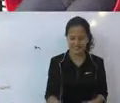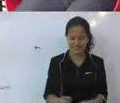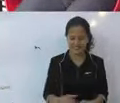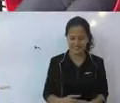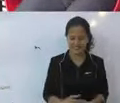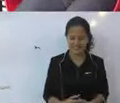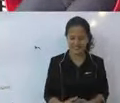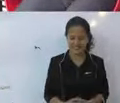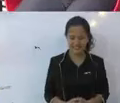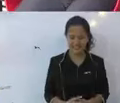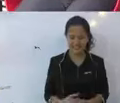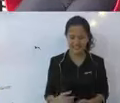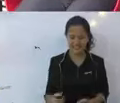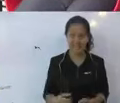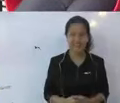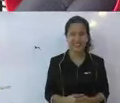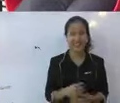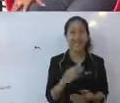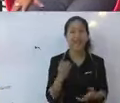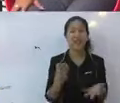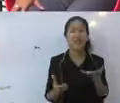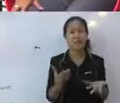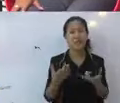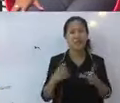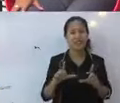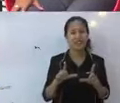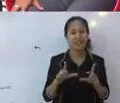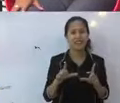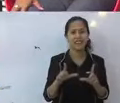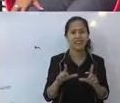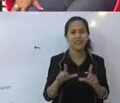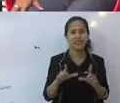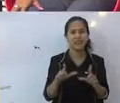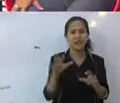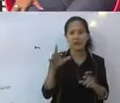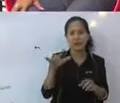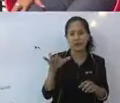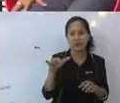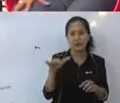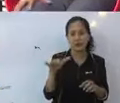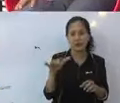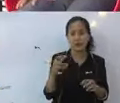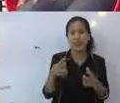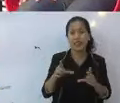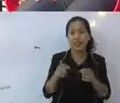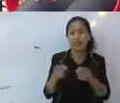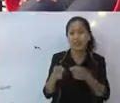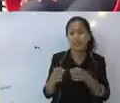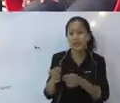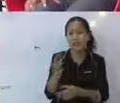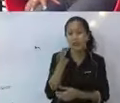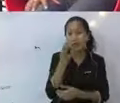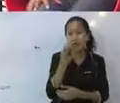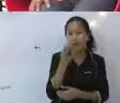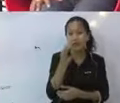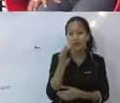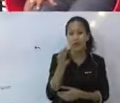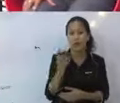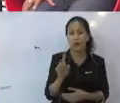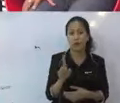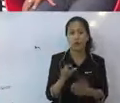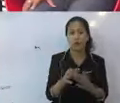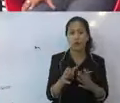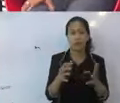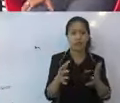Ma'am Genesis, bantayan mo na lang yung mga kinakain niyang mga hindi ano dapat. Hilig, ano yung hilig niya? Ayan, ano yung mga hindi